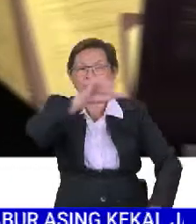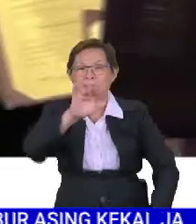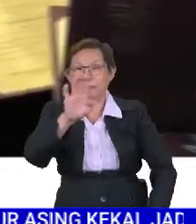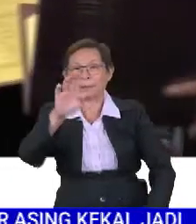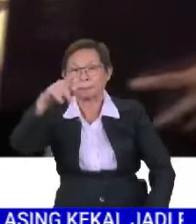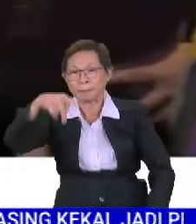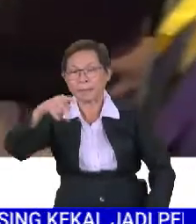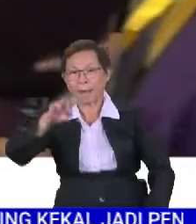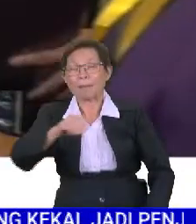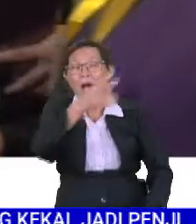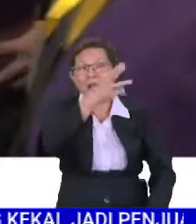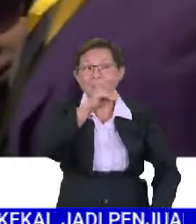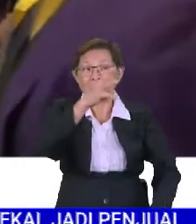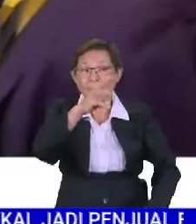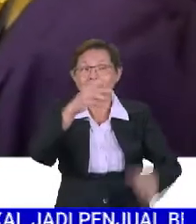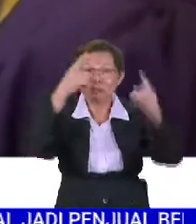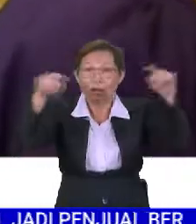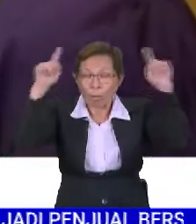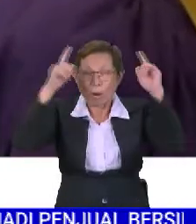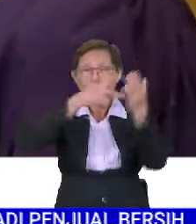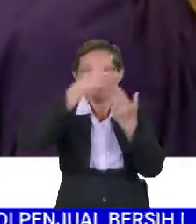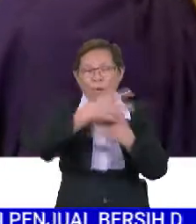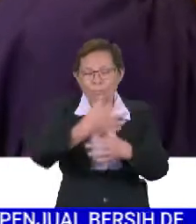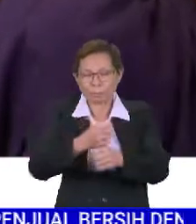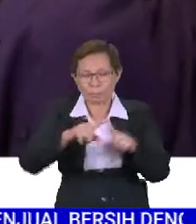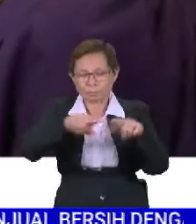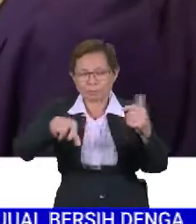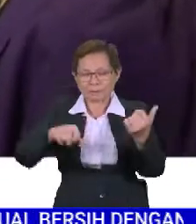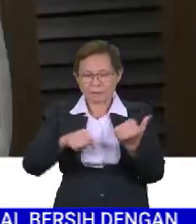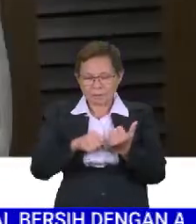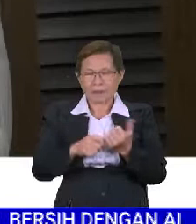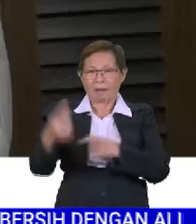antara 16 graduan program berkenaan yang menerima ijazah hari ini.